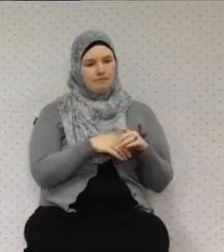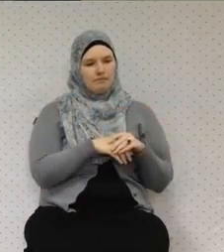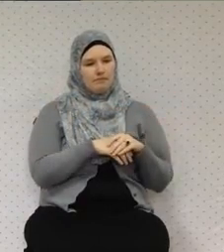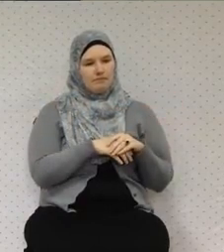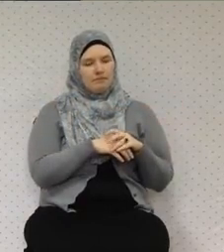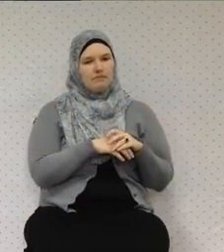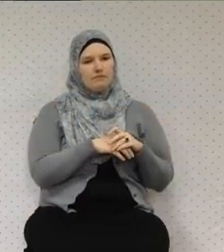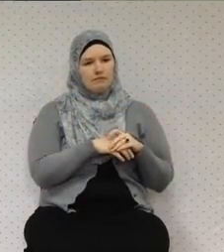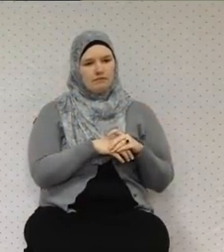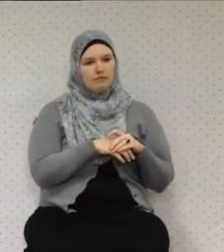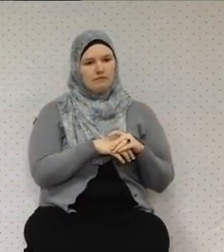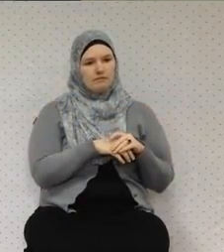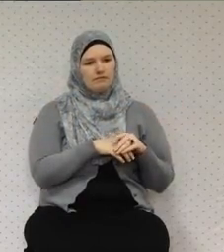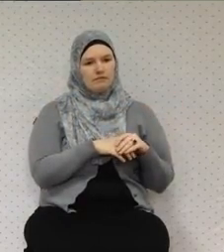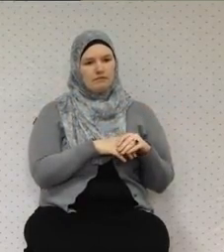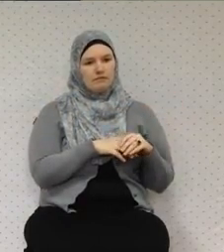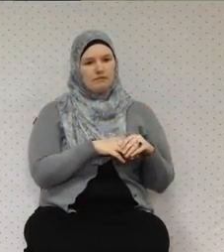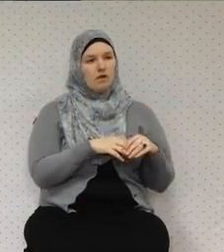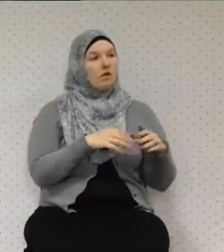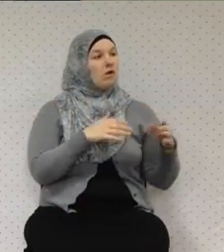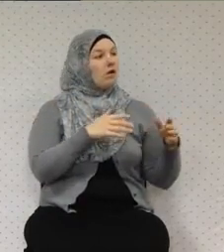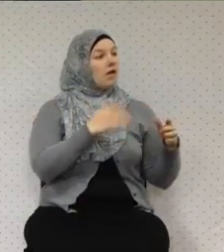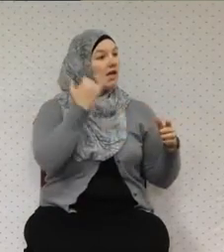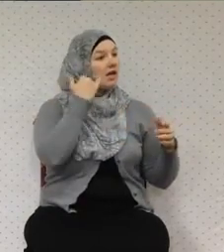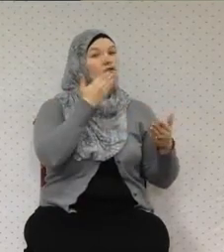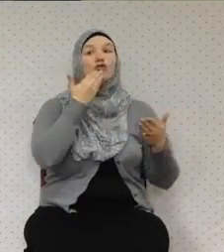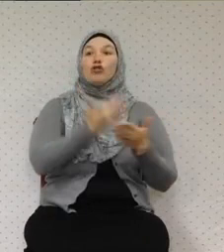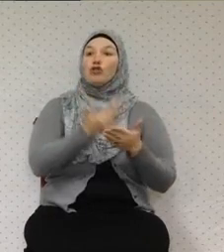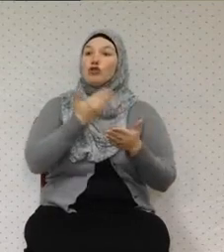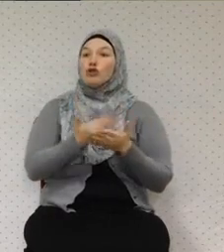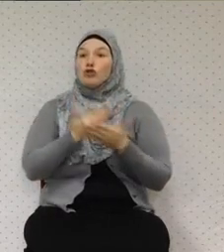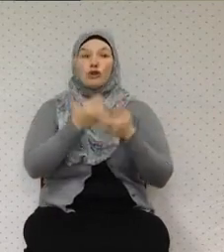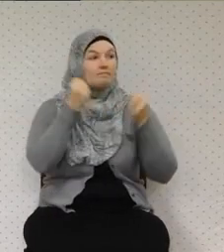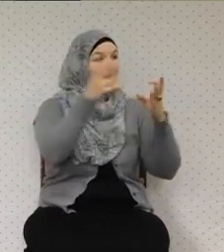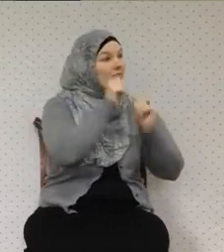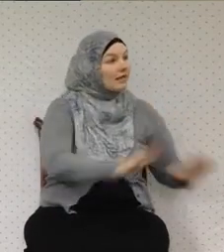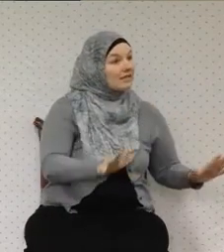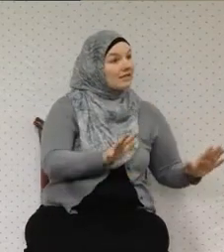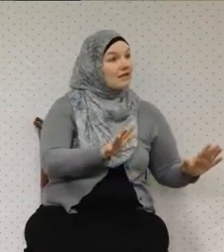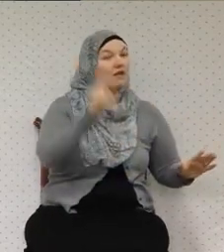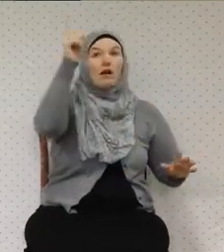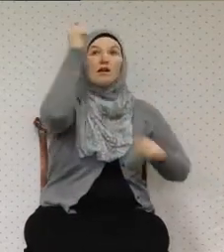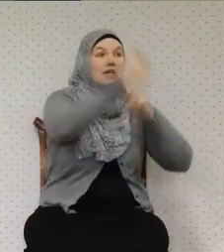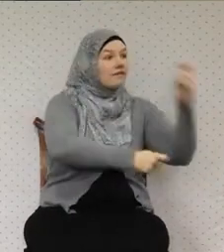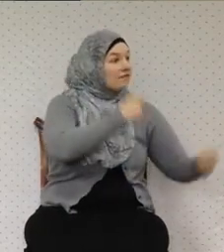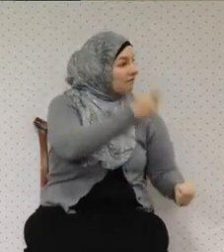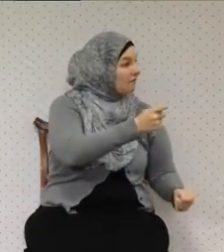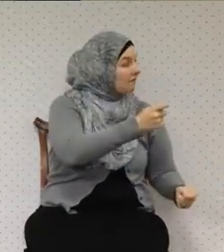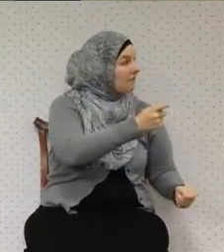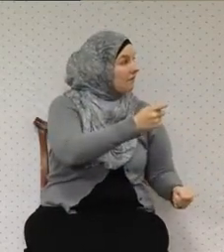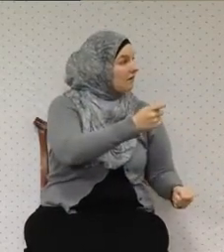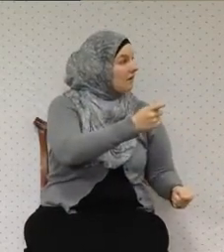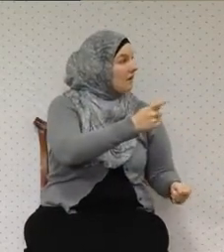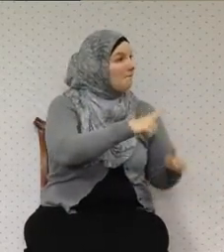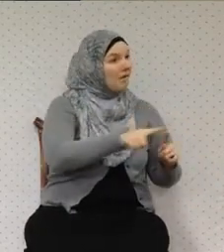سيئة فمن نفسك. Whatever befalls you of good things, it's from Allah. It's a blessing. It's a gift. And whatever